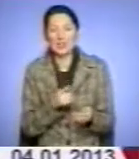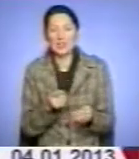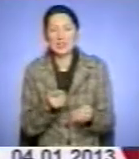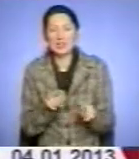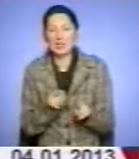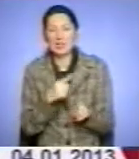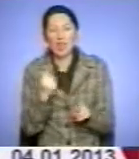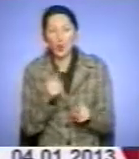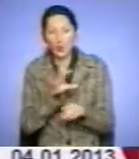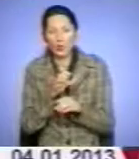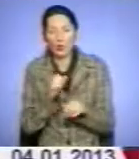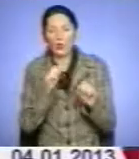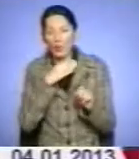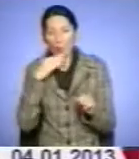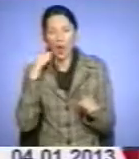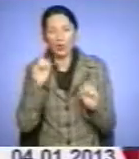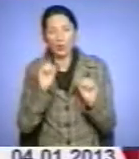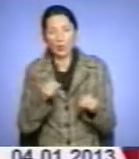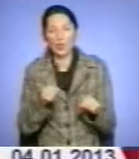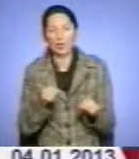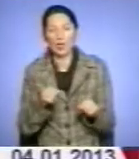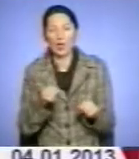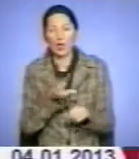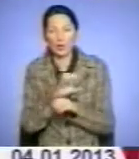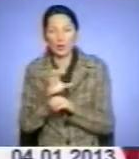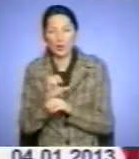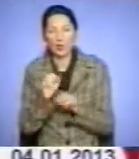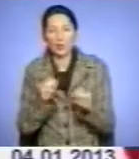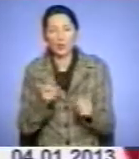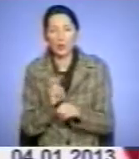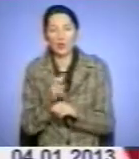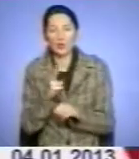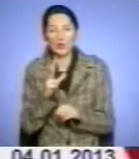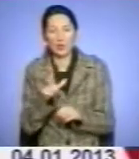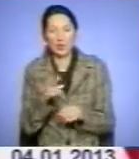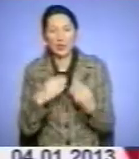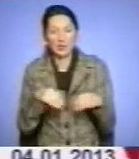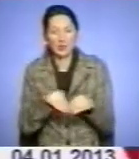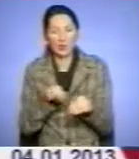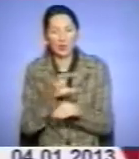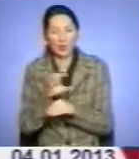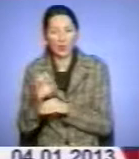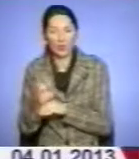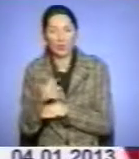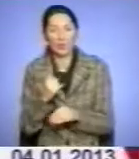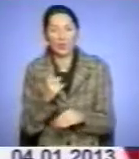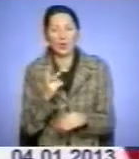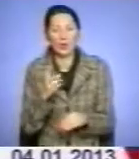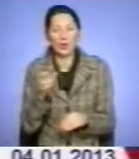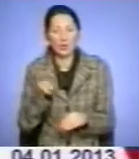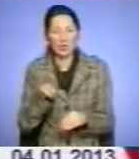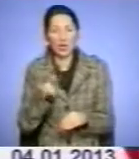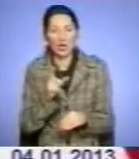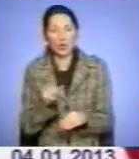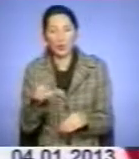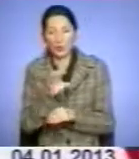раз можна фотографіюватися. Можуть приходити по 2 сім'ї, можуть приходити по 3 сім'ї. 1-2 січня так більше фотографували, зараз люди на